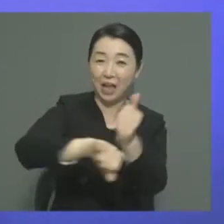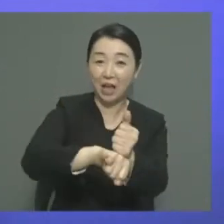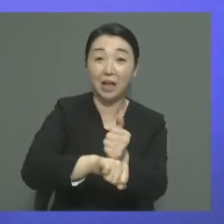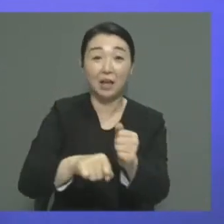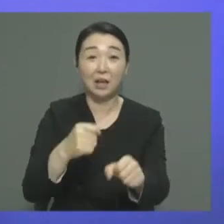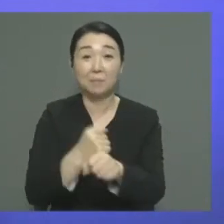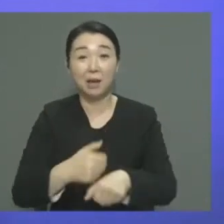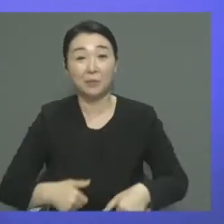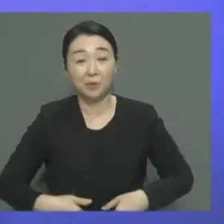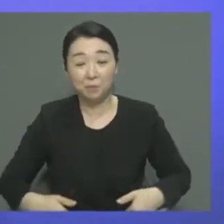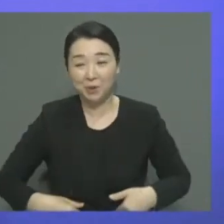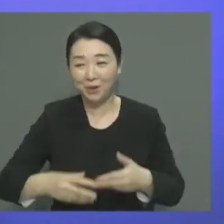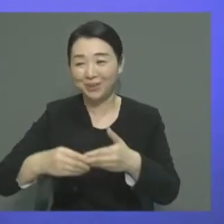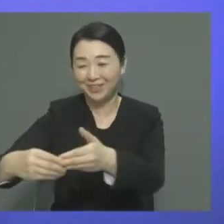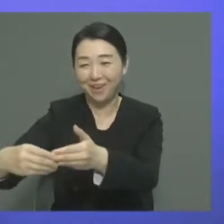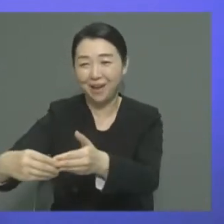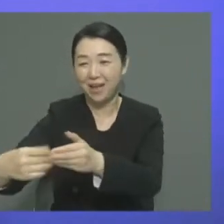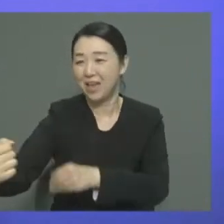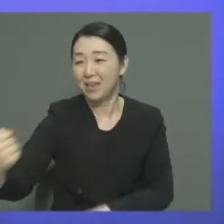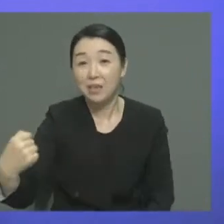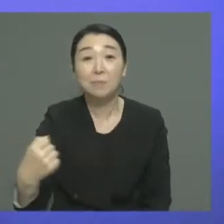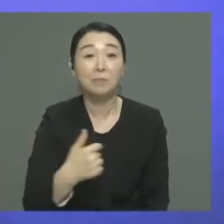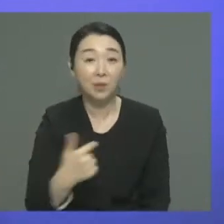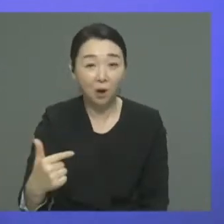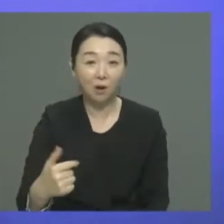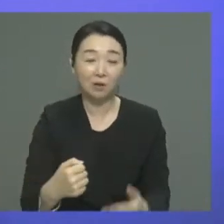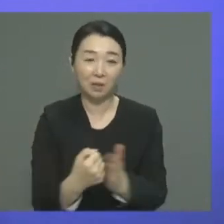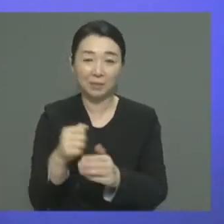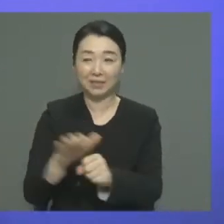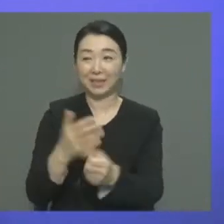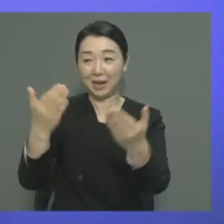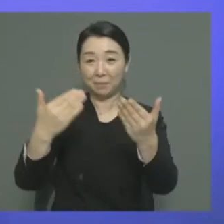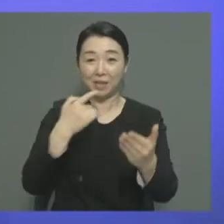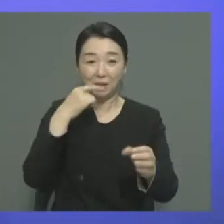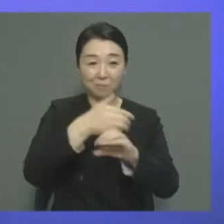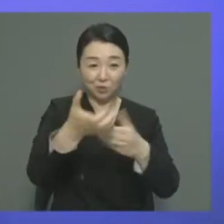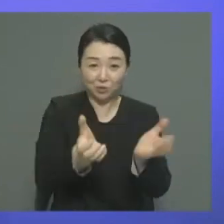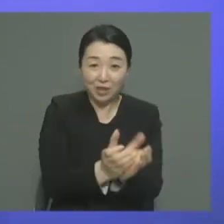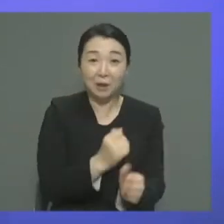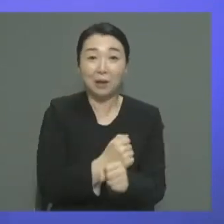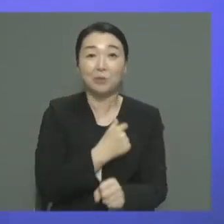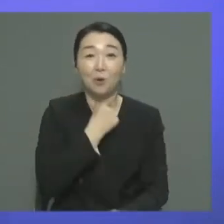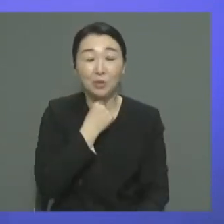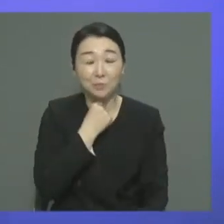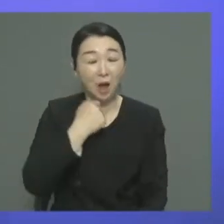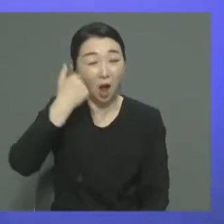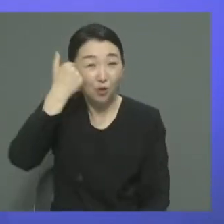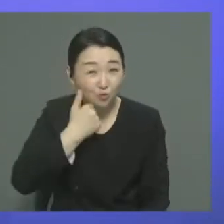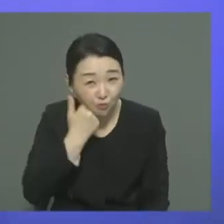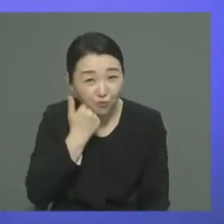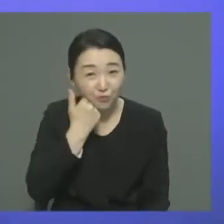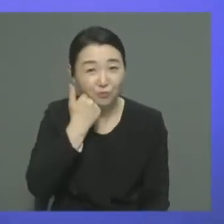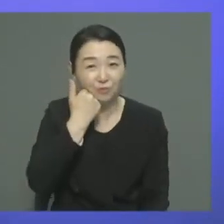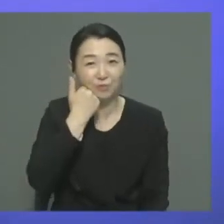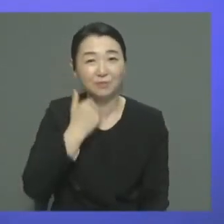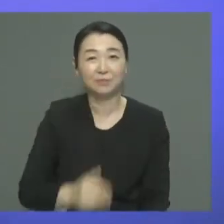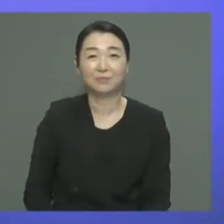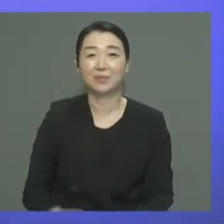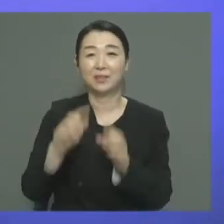리더쉽으로 사랑받는 민주당 이기는 민주당을 만들고 누구라고 생각하십니까 남은